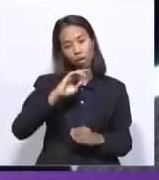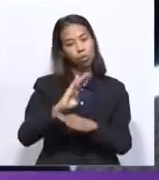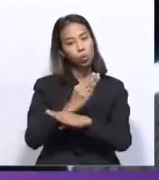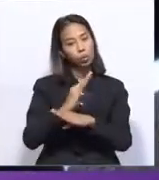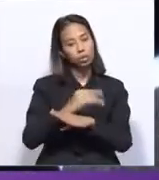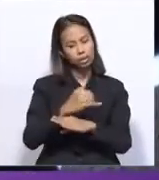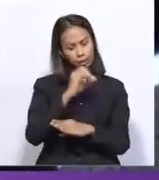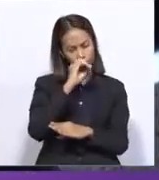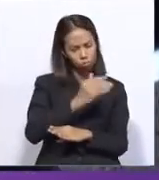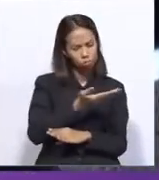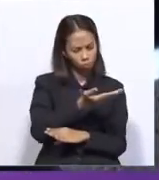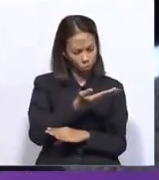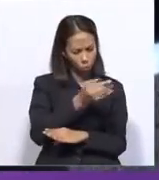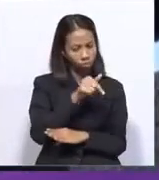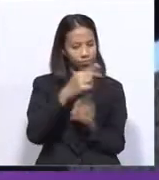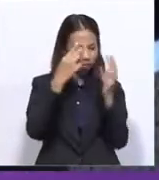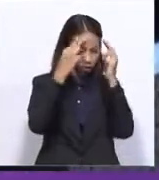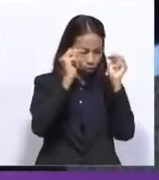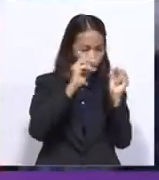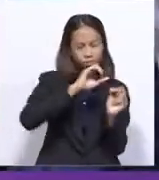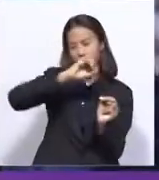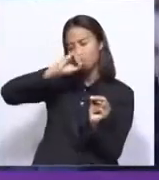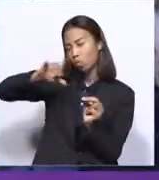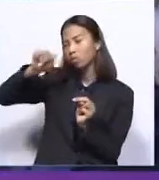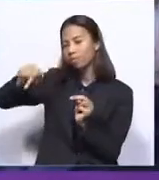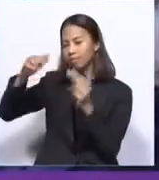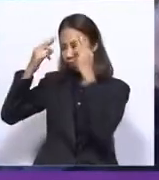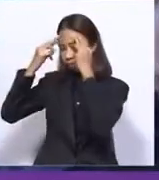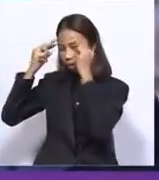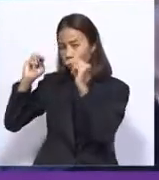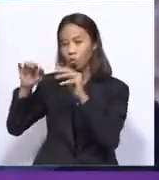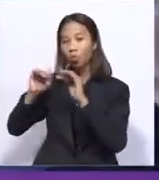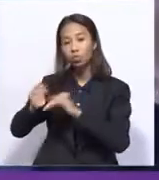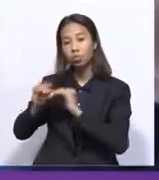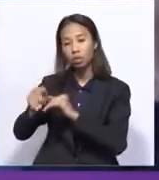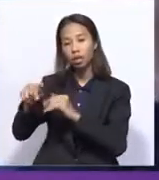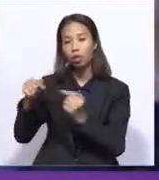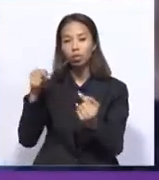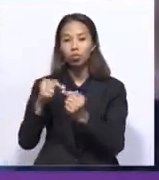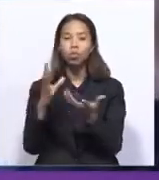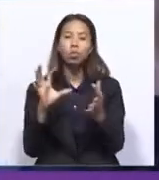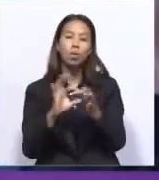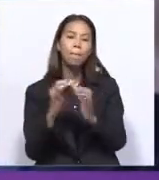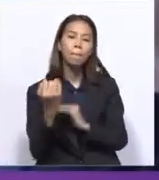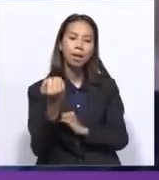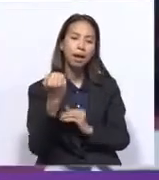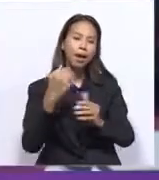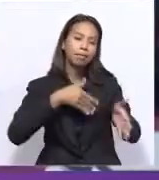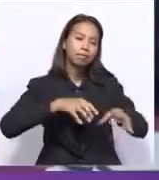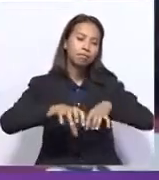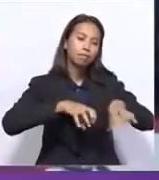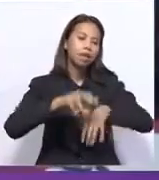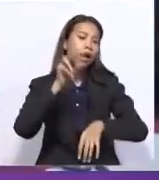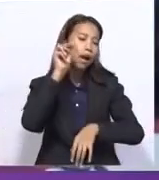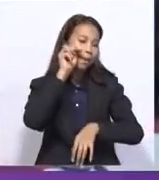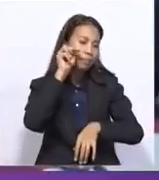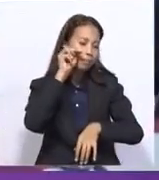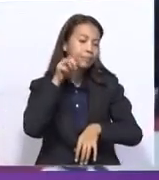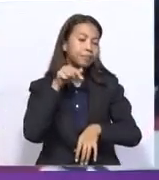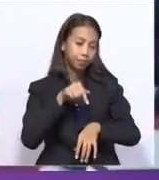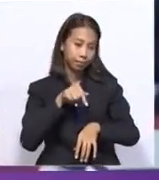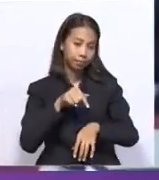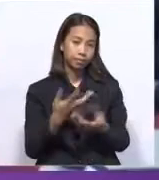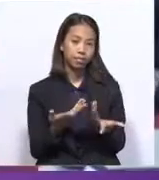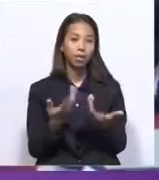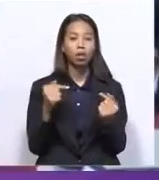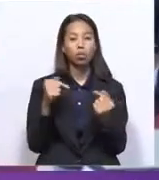แจ้งกับผู้นำออสเตรเลียให้อำนวยความสะดวกแก่ธุรกิจด้านพลังงานและการบริหารจัดการน้ำในประเทศออสเตรเลียรวมถึ